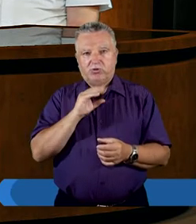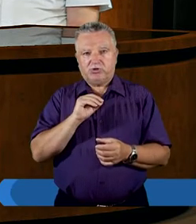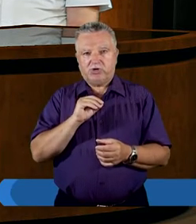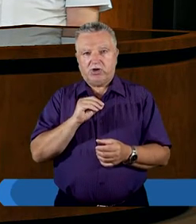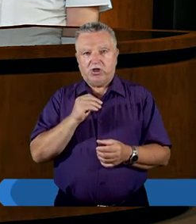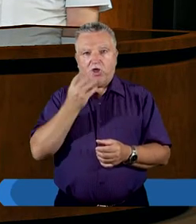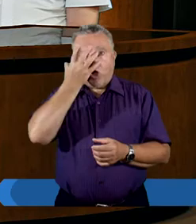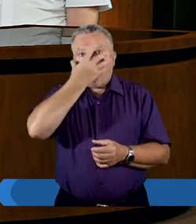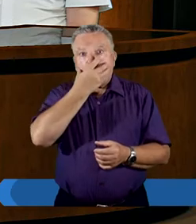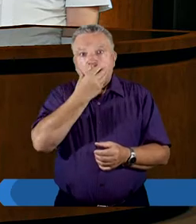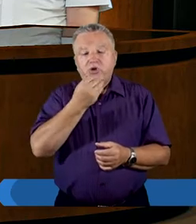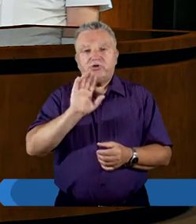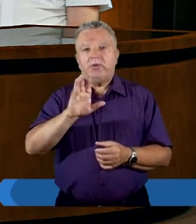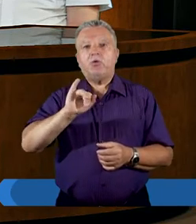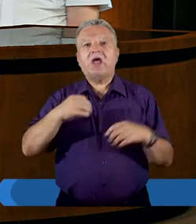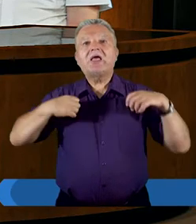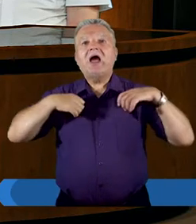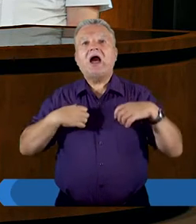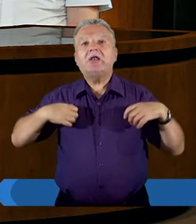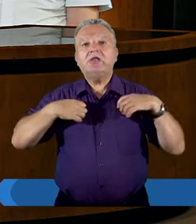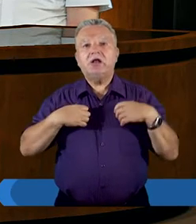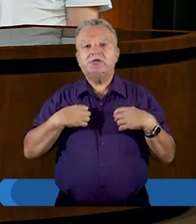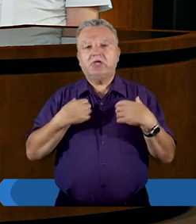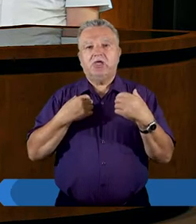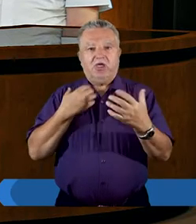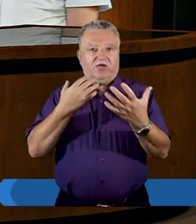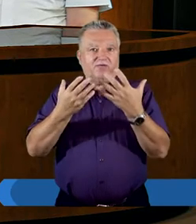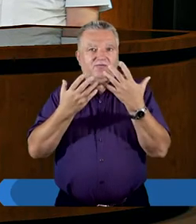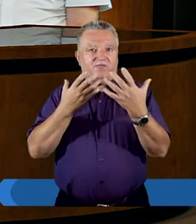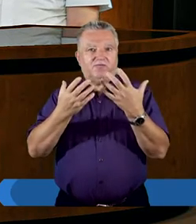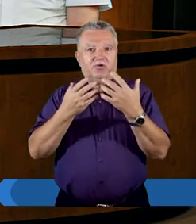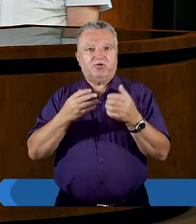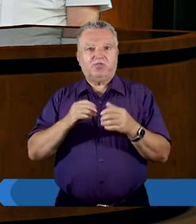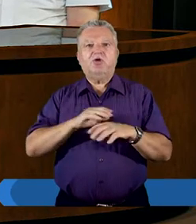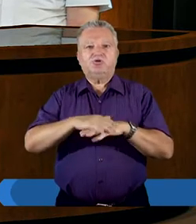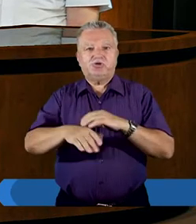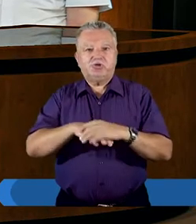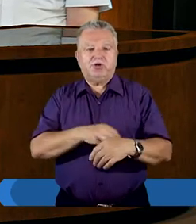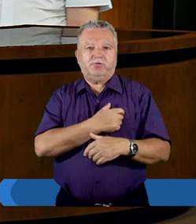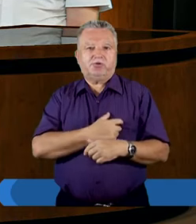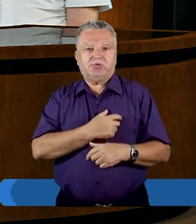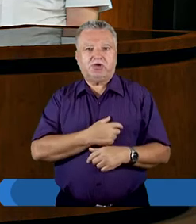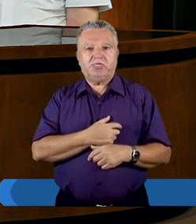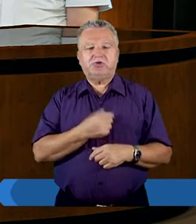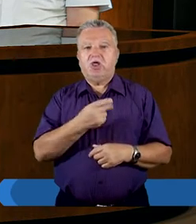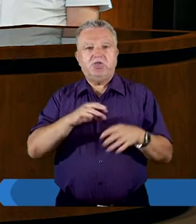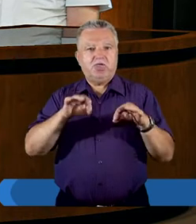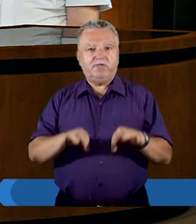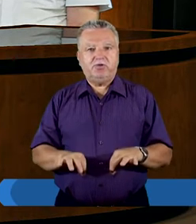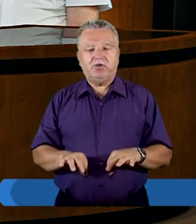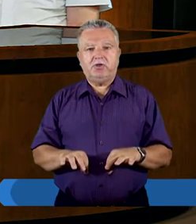oblicze było jakby oblicze anielskie, a więc jego wygląd był pogodny, życzliwy, serdeczny, jakiś niewinny.